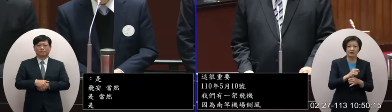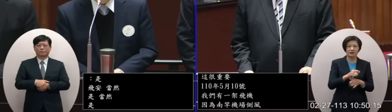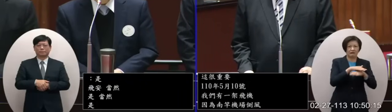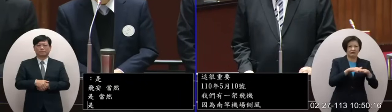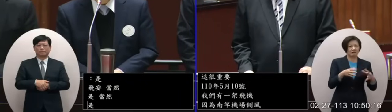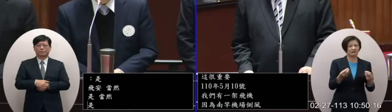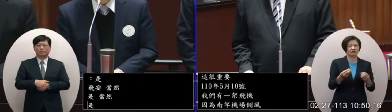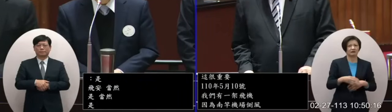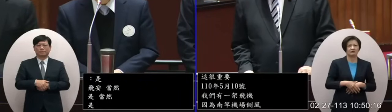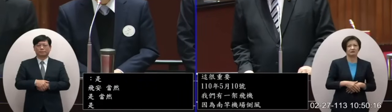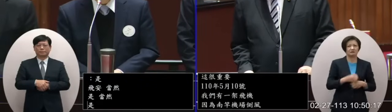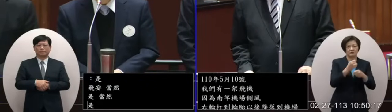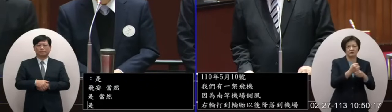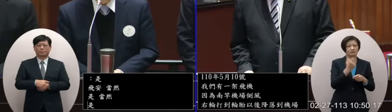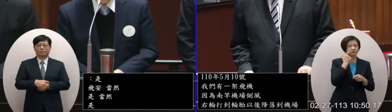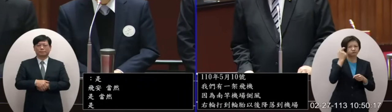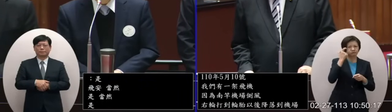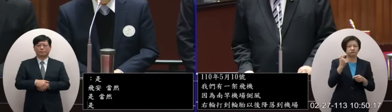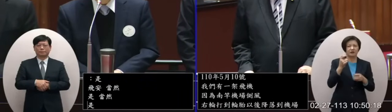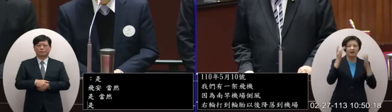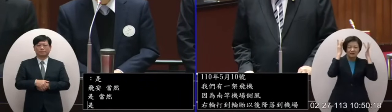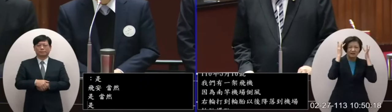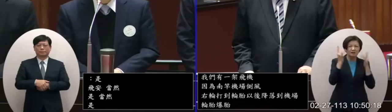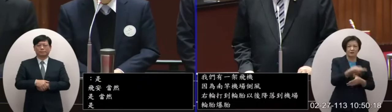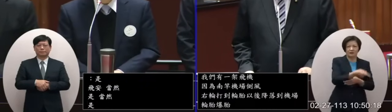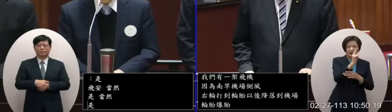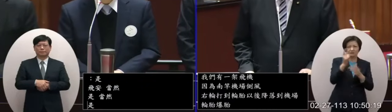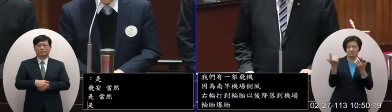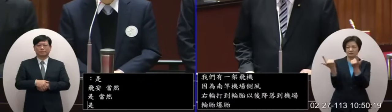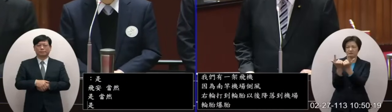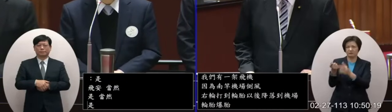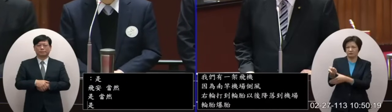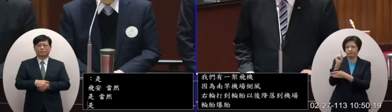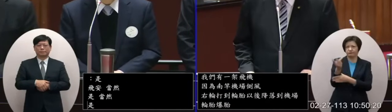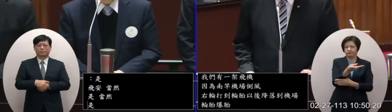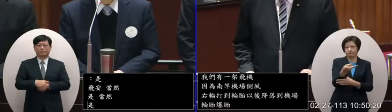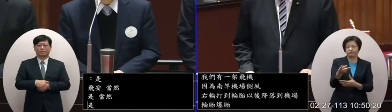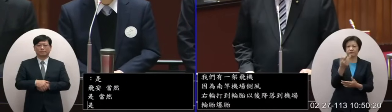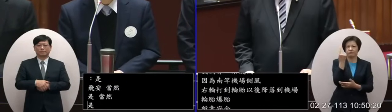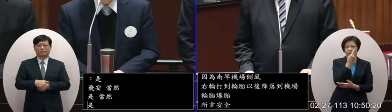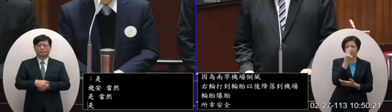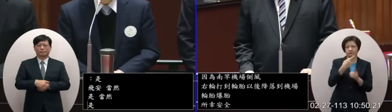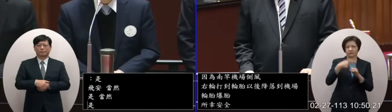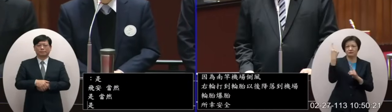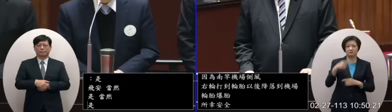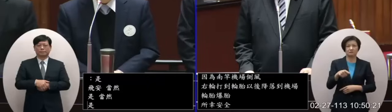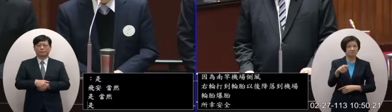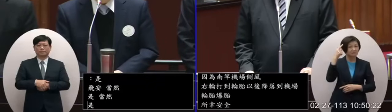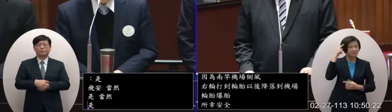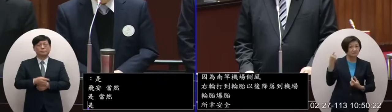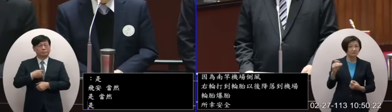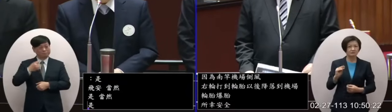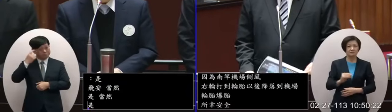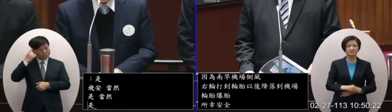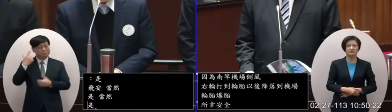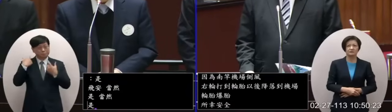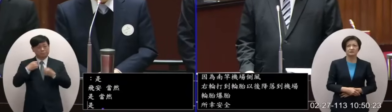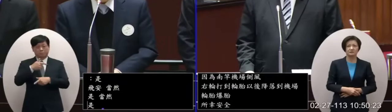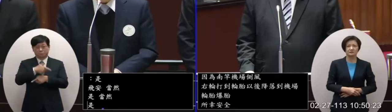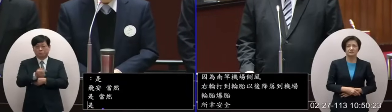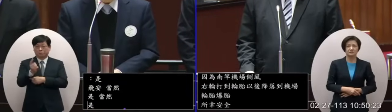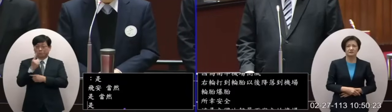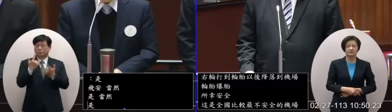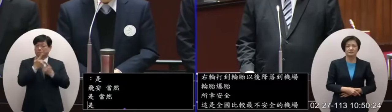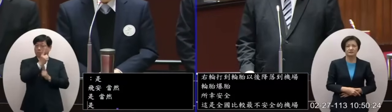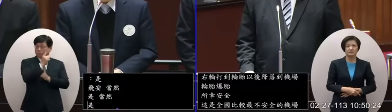了啦，应该是马祖的南竿机长跟北竿机长。院长，您承认这件事吗？ 我想南竿跟北竿机